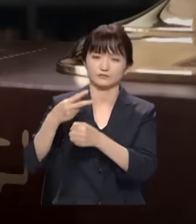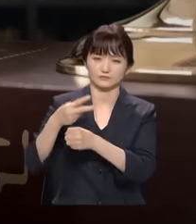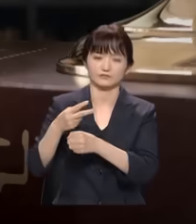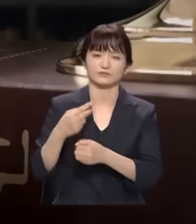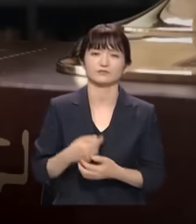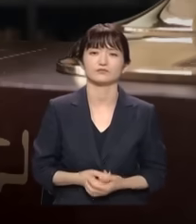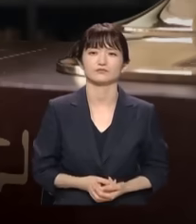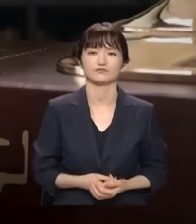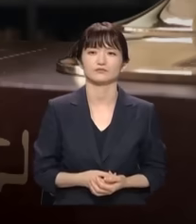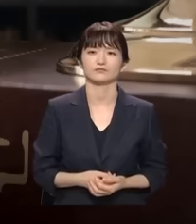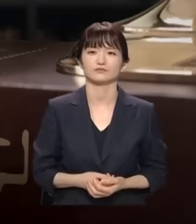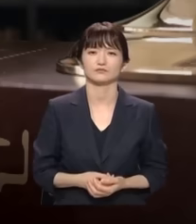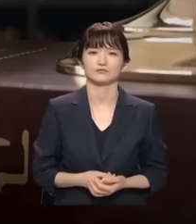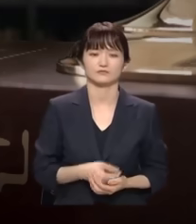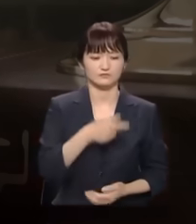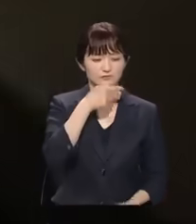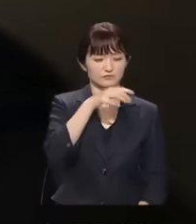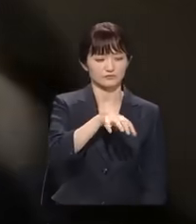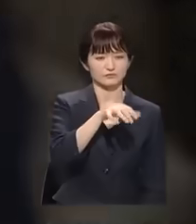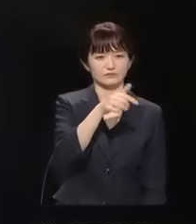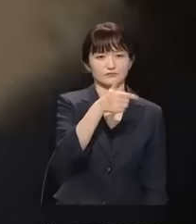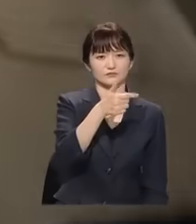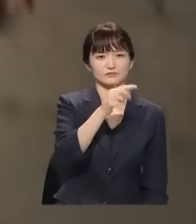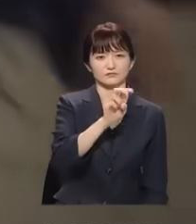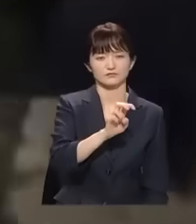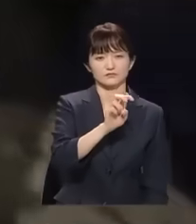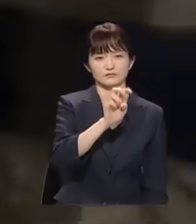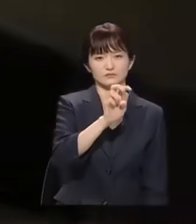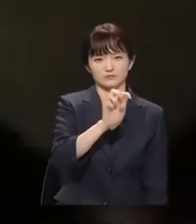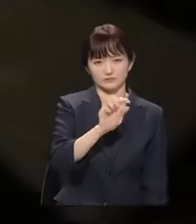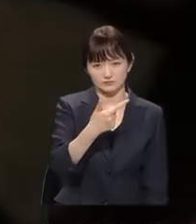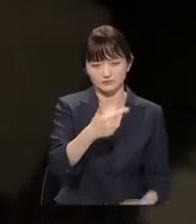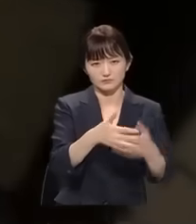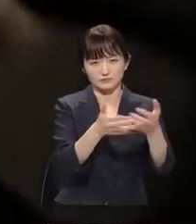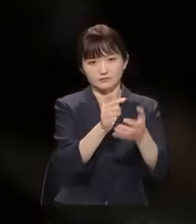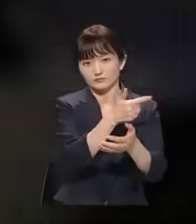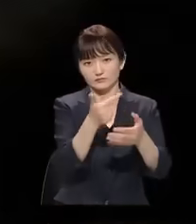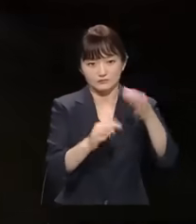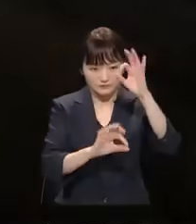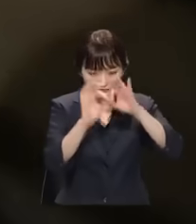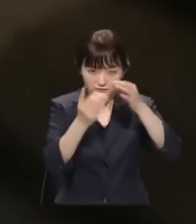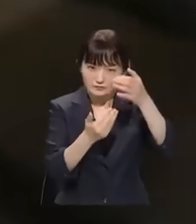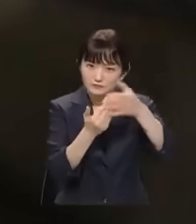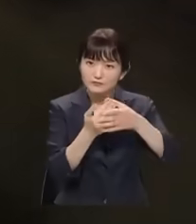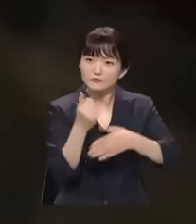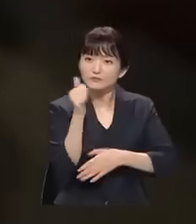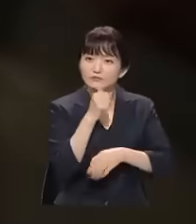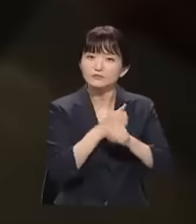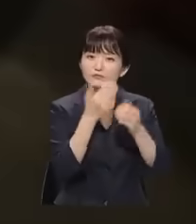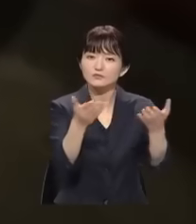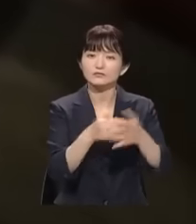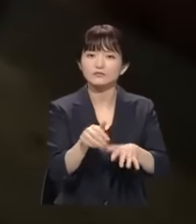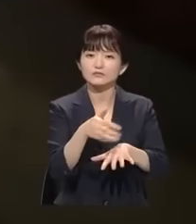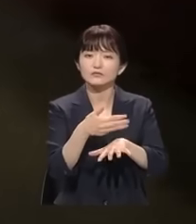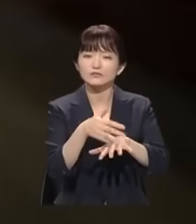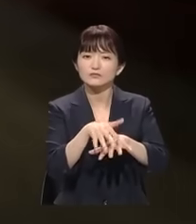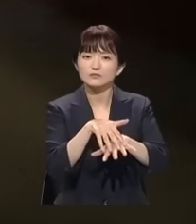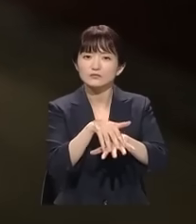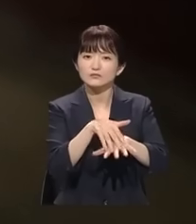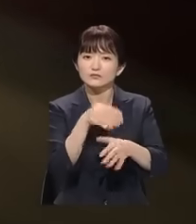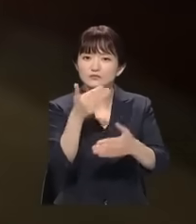이장 기자가 쭉 굵직한 사건들만 설명을 해주셨는데 왜 아직까지 저 조직이 남아 있을까요